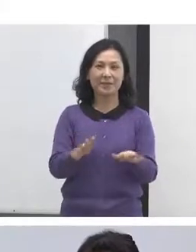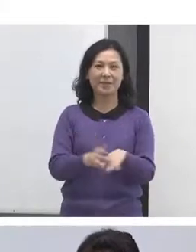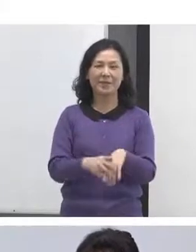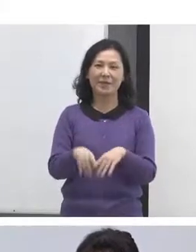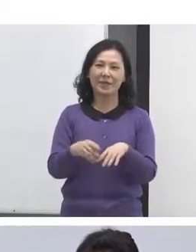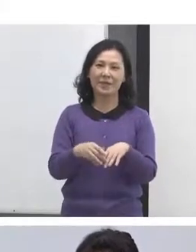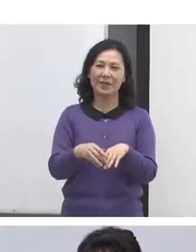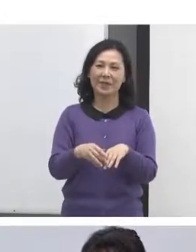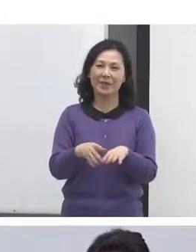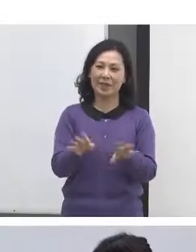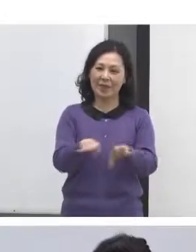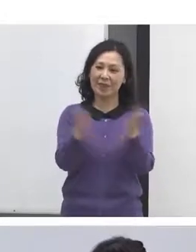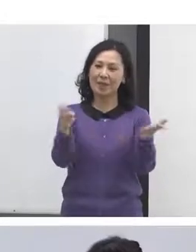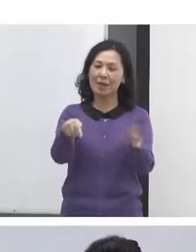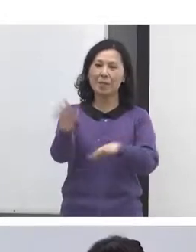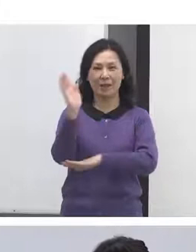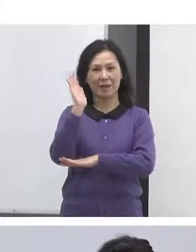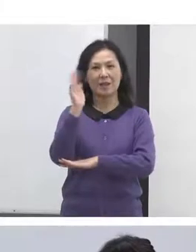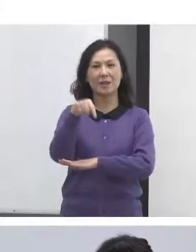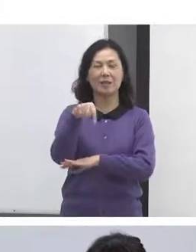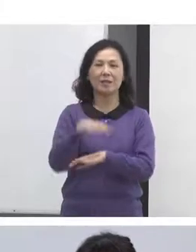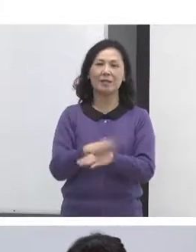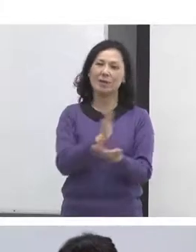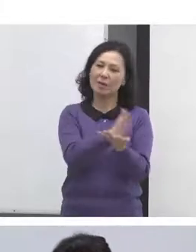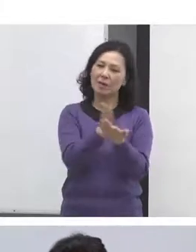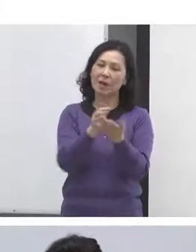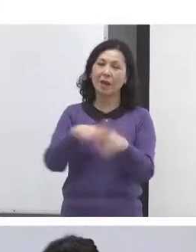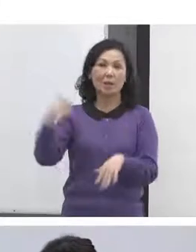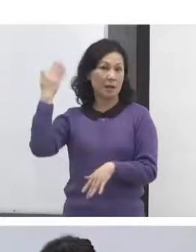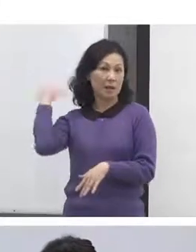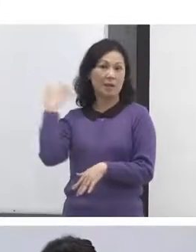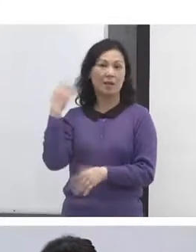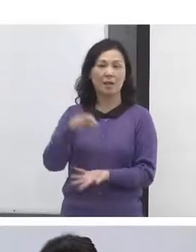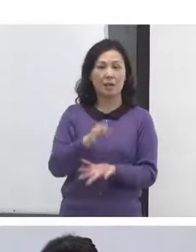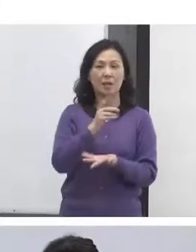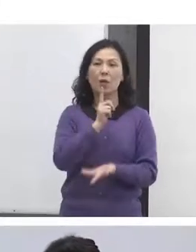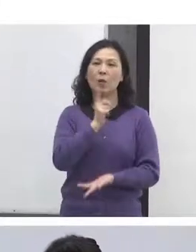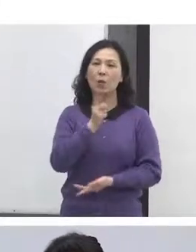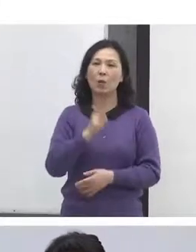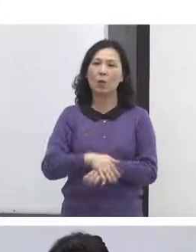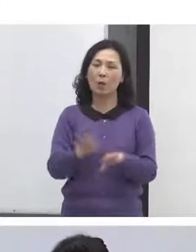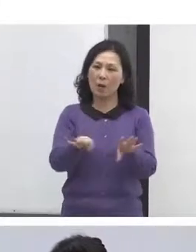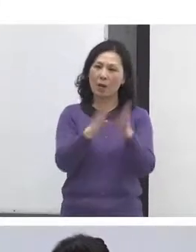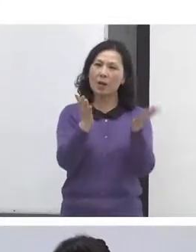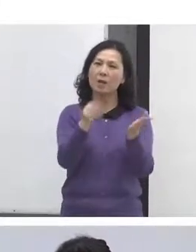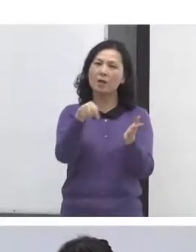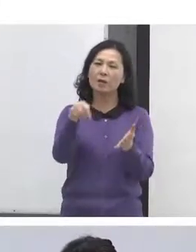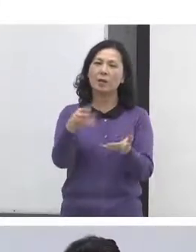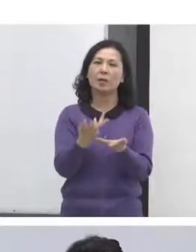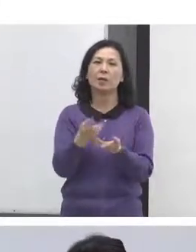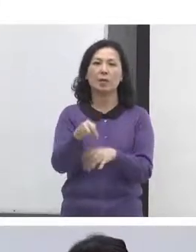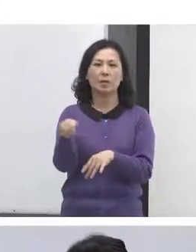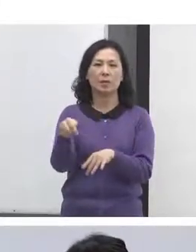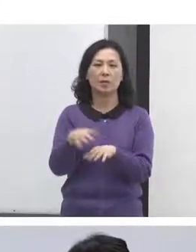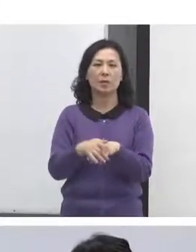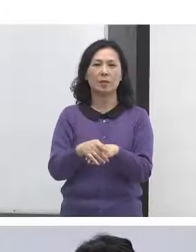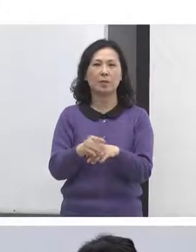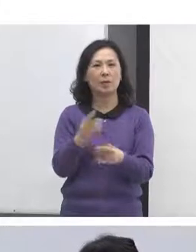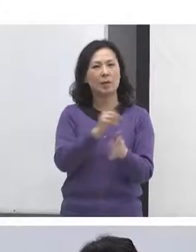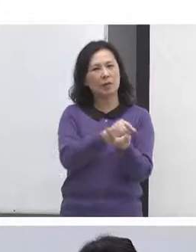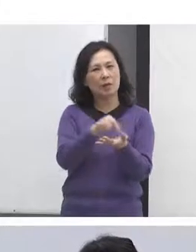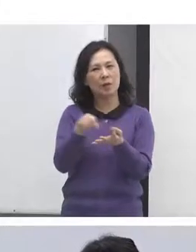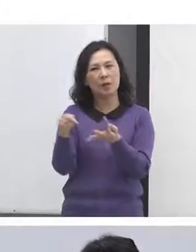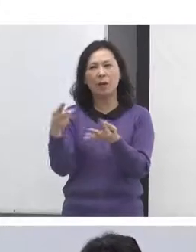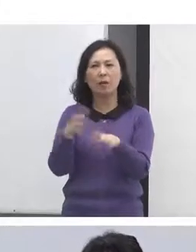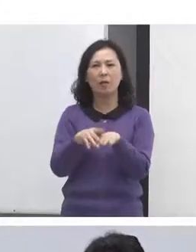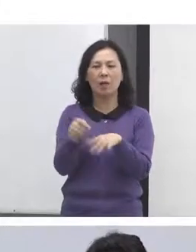OpenGovernment 等等，那其实更早是在讲 open free software， 然后 free culture 等等，那这是